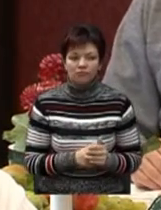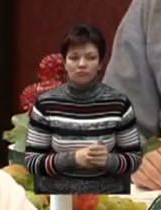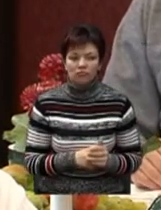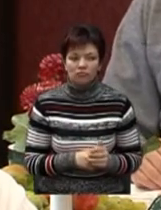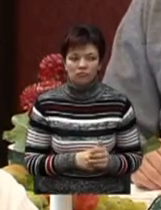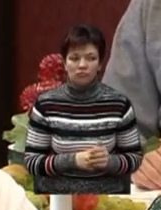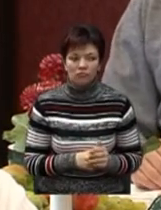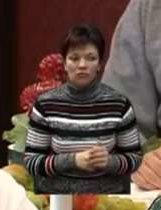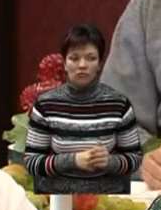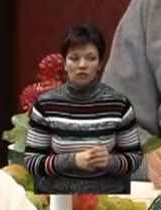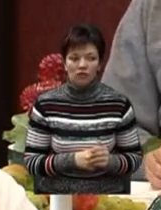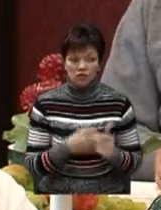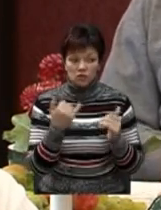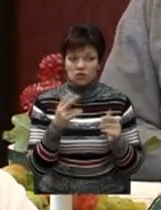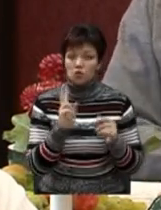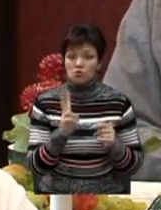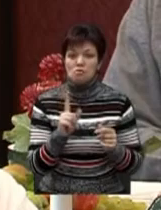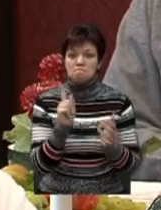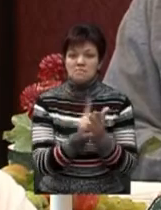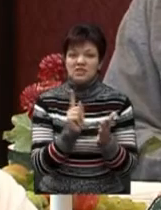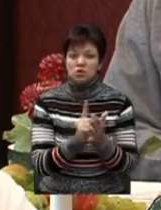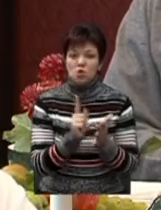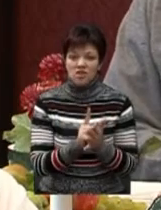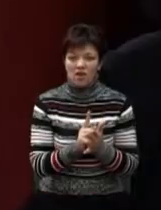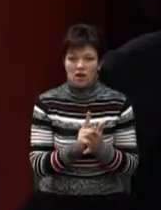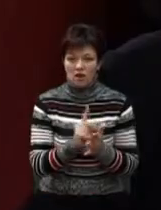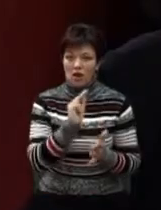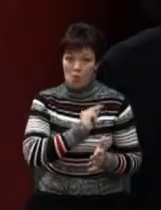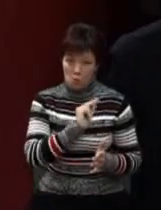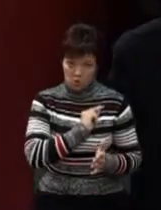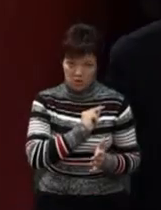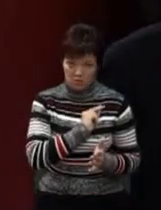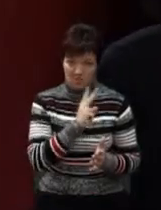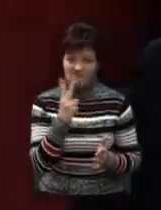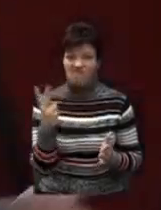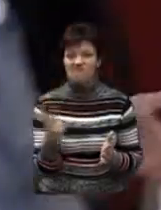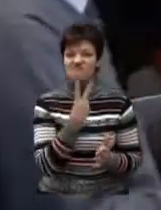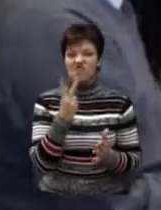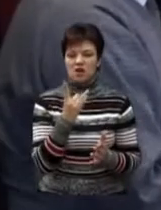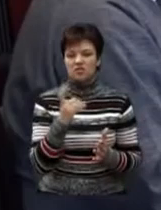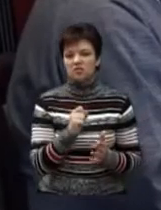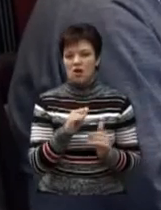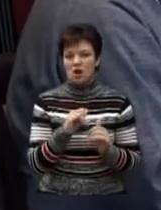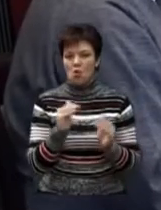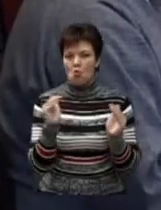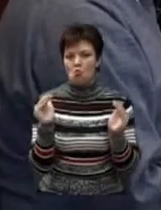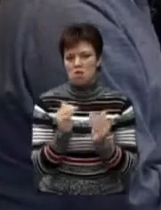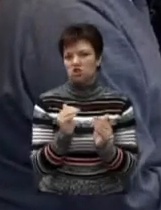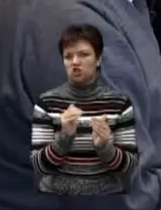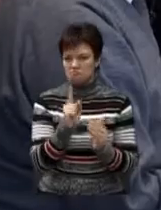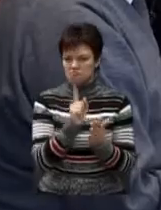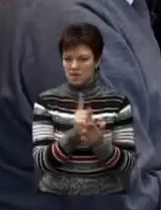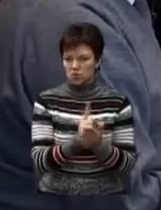работающих пенсионеров в 2 раза уменьшить размер пенсии. Угу. Это тоже новация, которая записана в